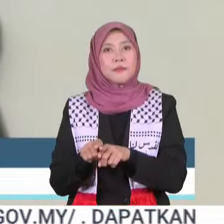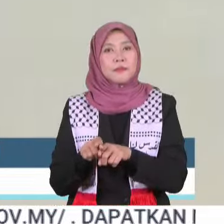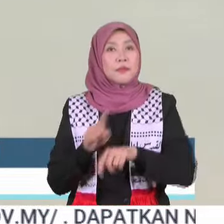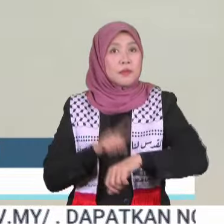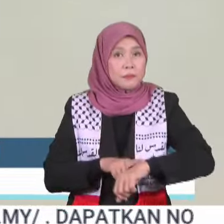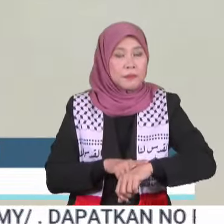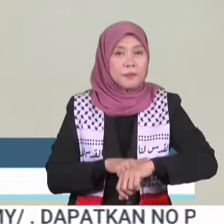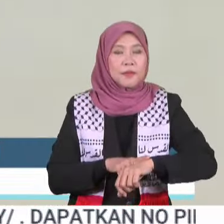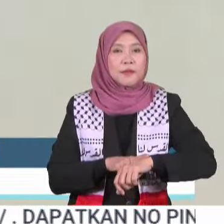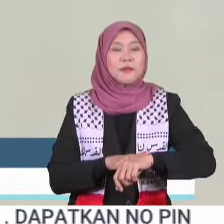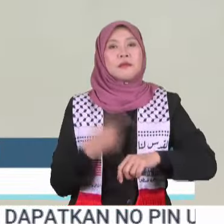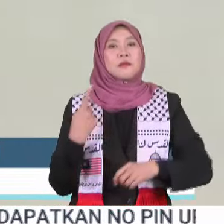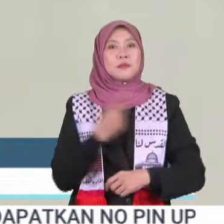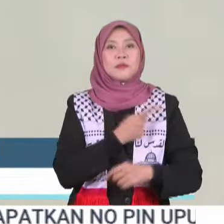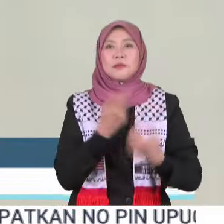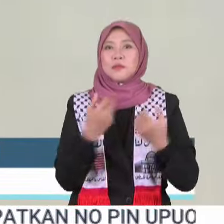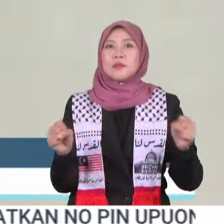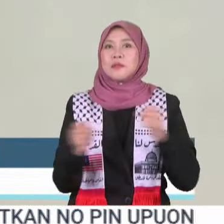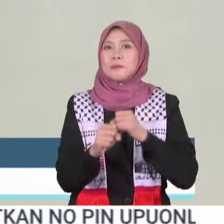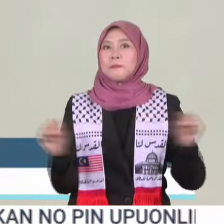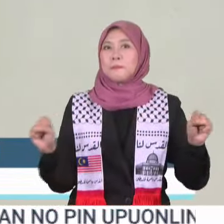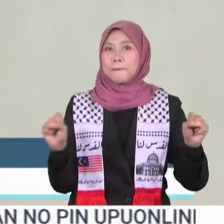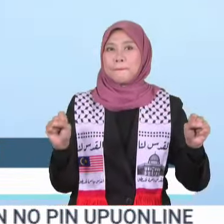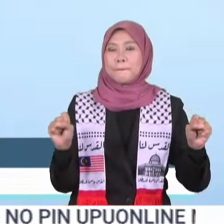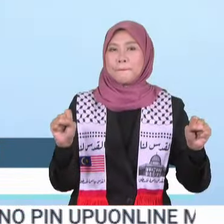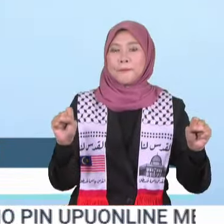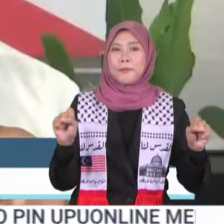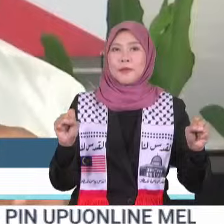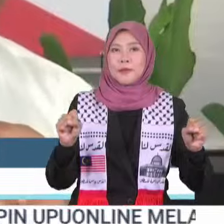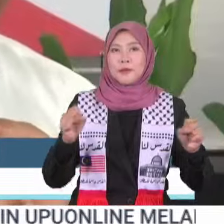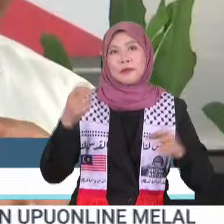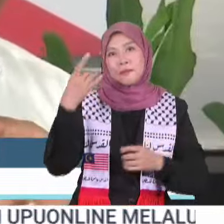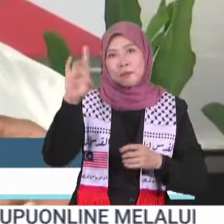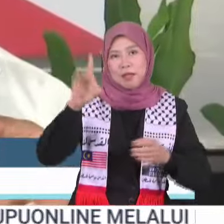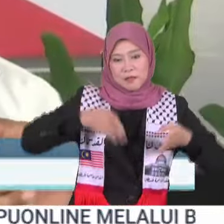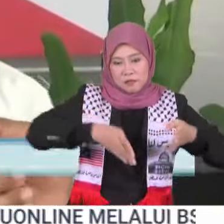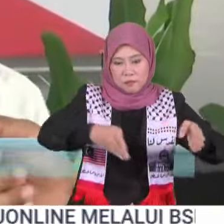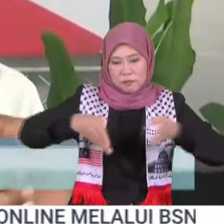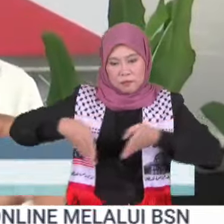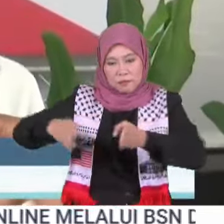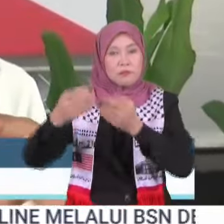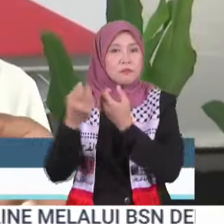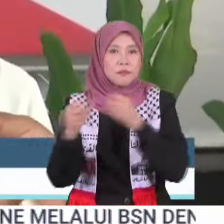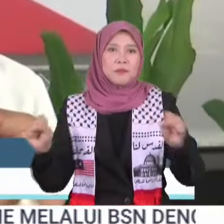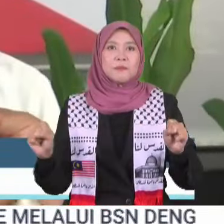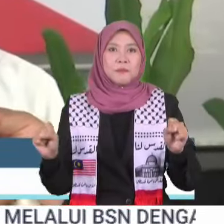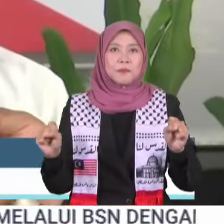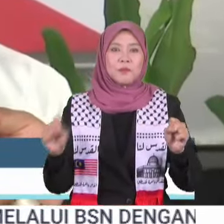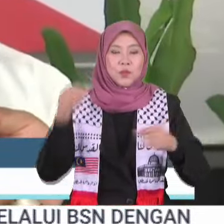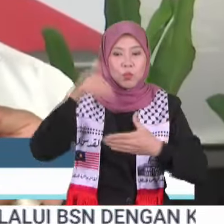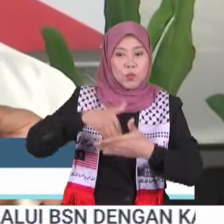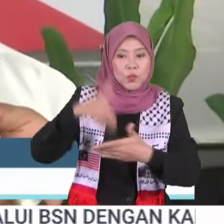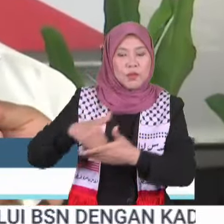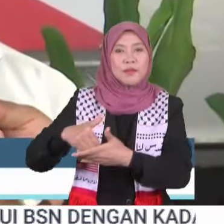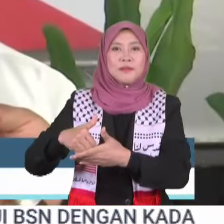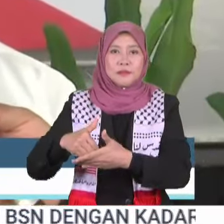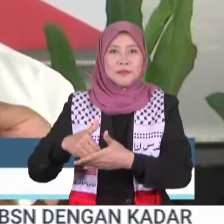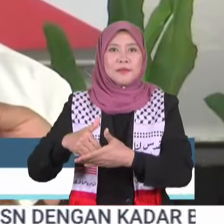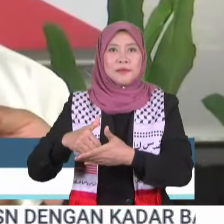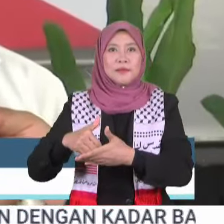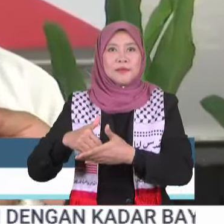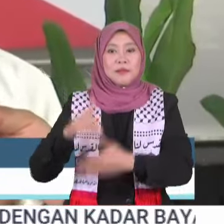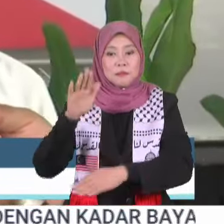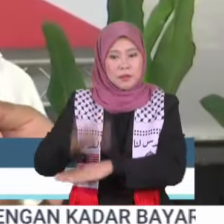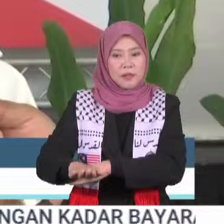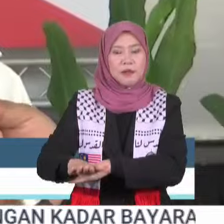Dalam masa yang sama, kita juga telah melaksanakan persiapan untuk 18 pesawat mengundi supaya dalam keadaan siap sedia untuk dilaksanakan PRK pada tahun ini